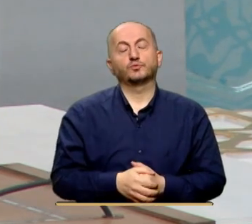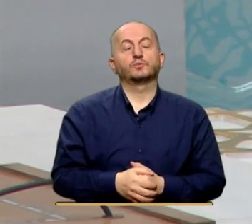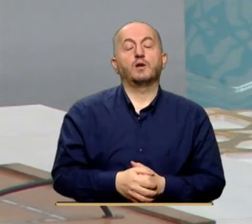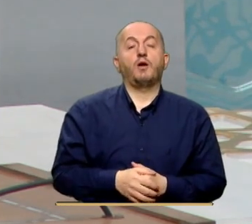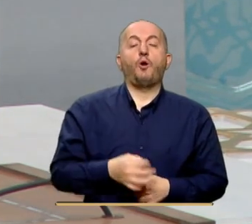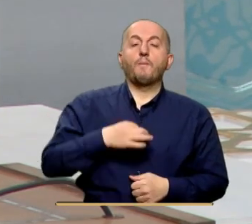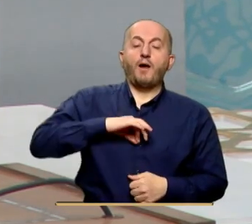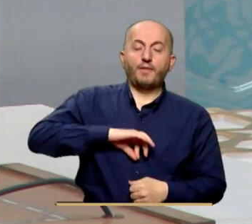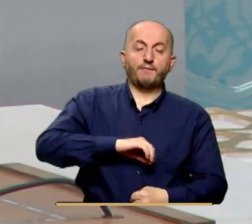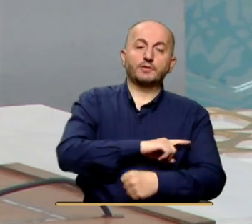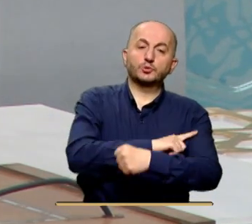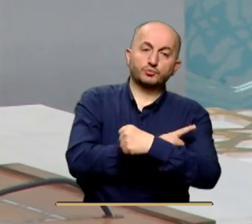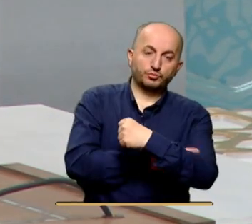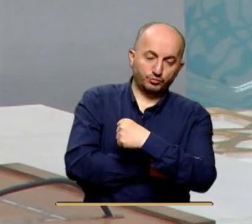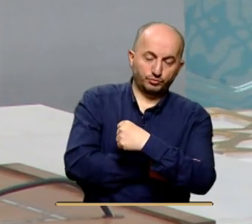O manevi gücü